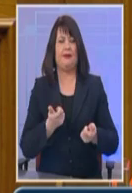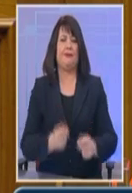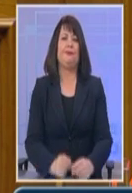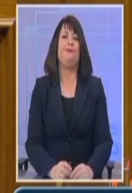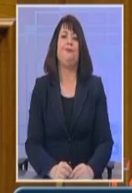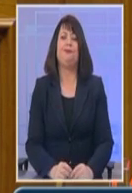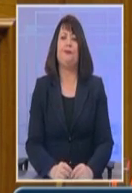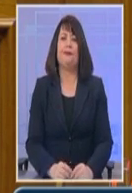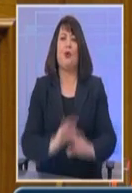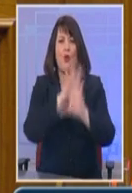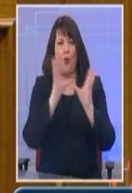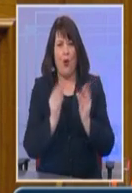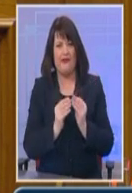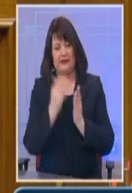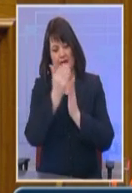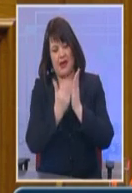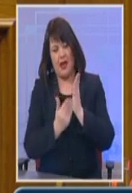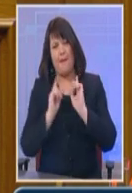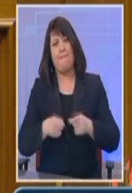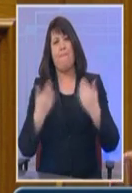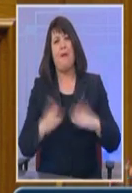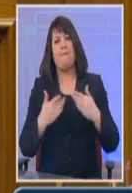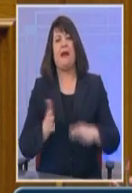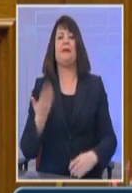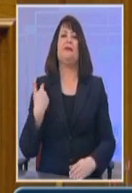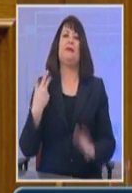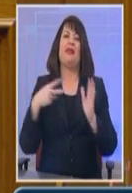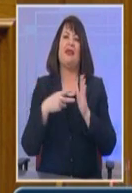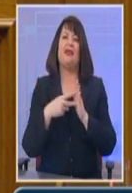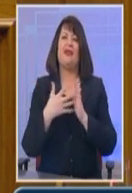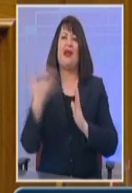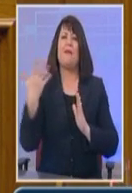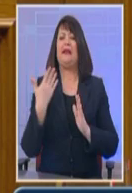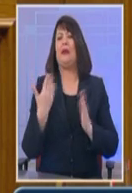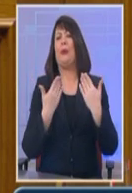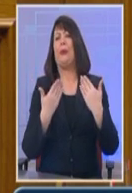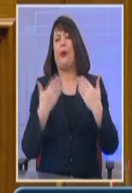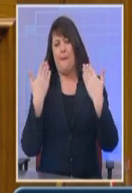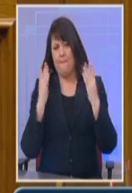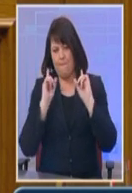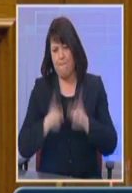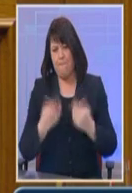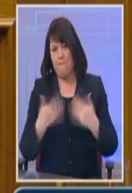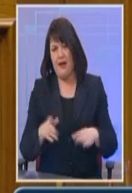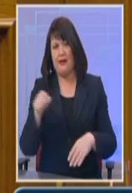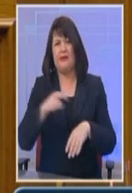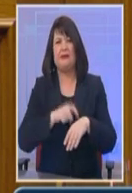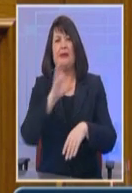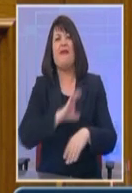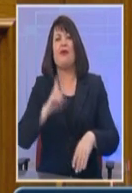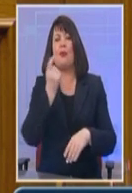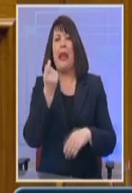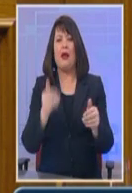Είναι αποφασισμένα όλα αυτά από την άνοιξη του 2015. Αλλά τώρα οι Ευρωπαίοι κάνουν